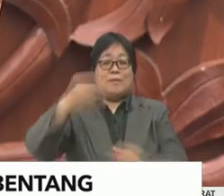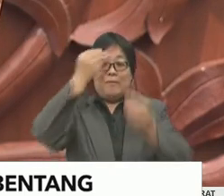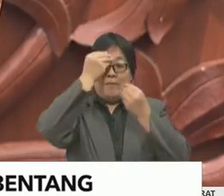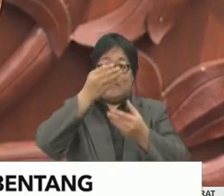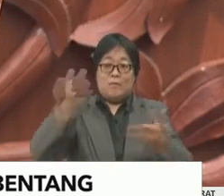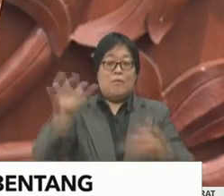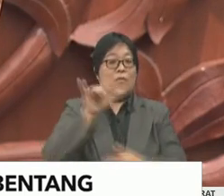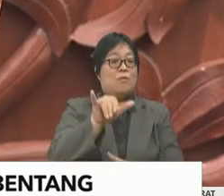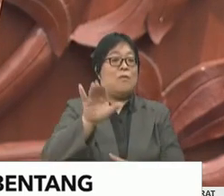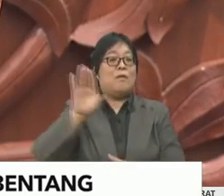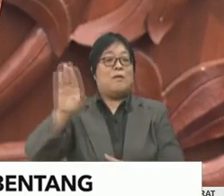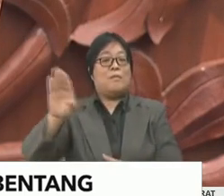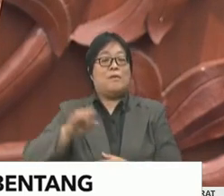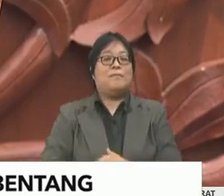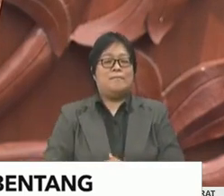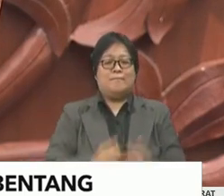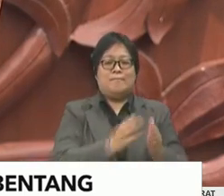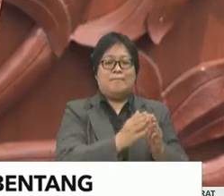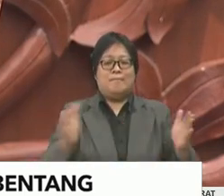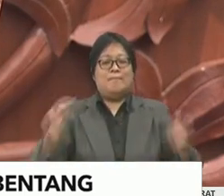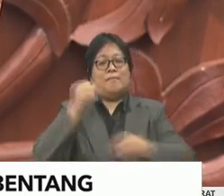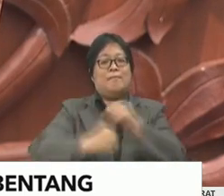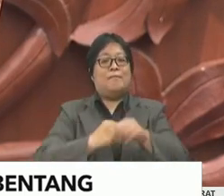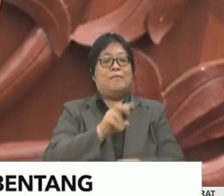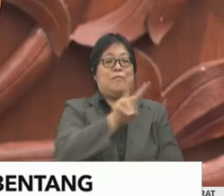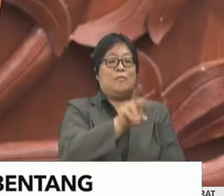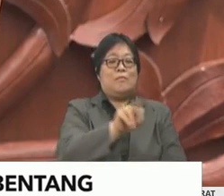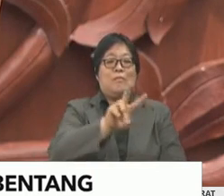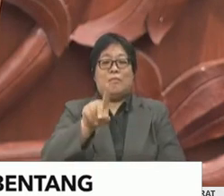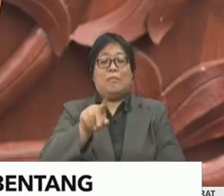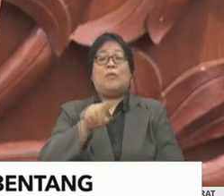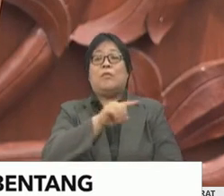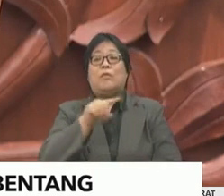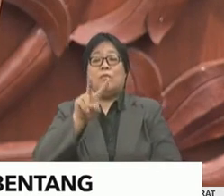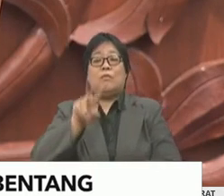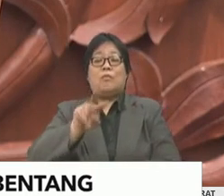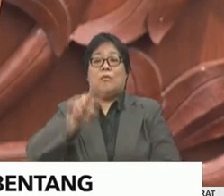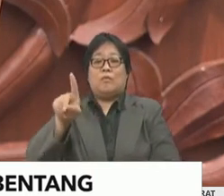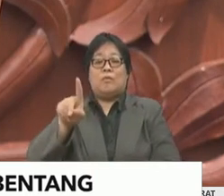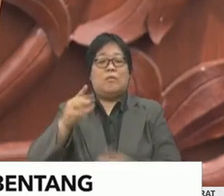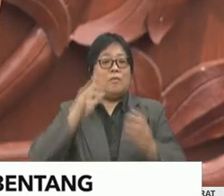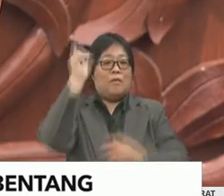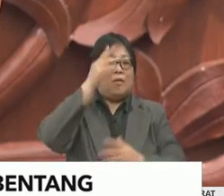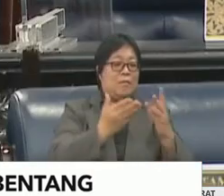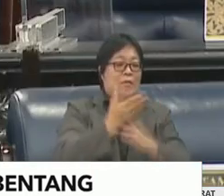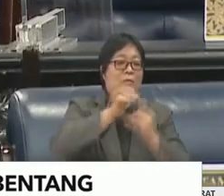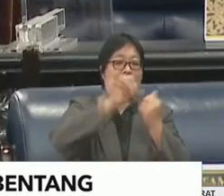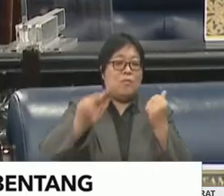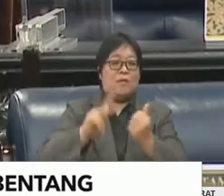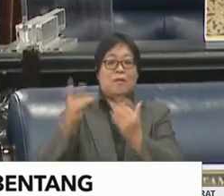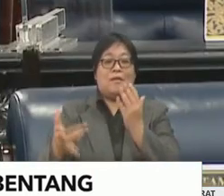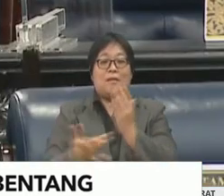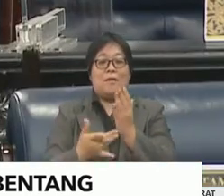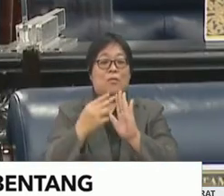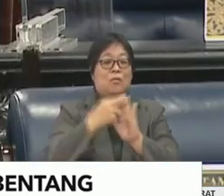memperkasakan bidang kuasai jenazah mahkamah Syariah berhubung are you you Attaqwa dan selatan pengembangan doktrin atau kepercayaan